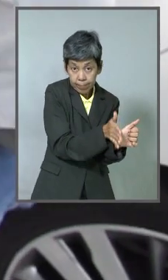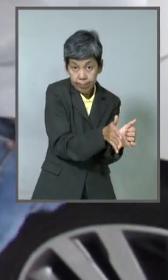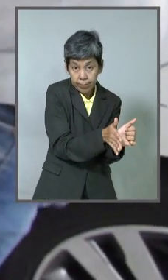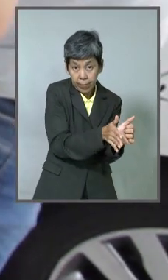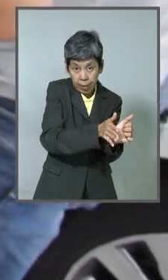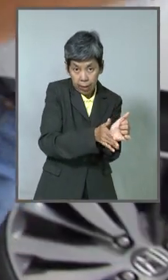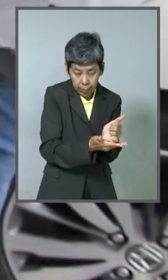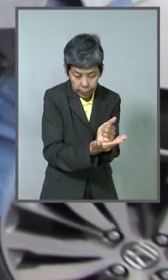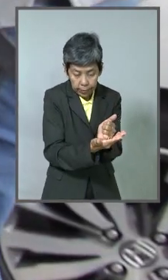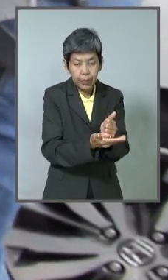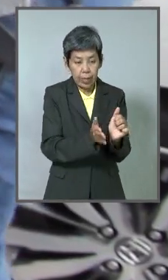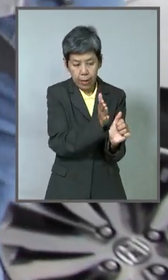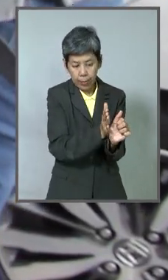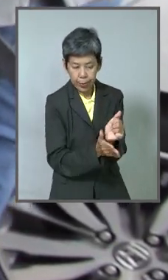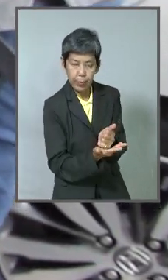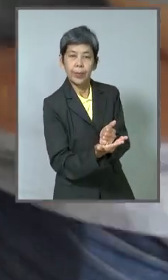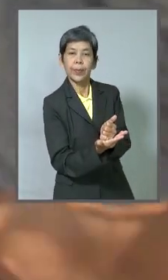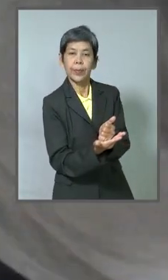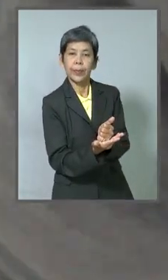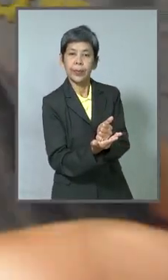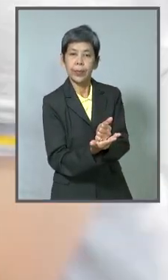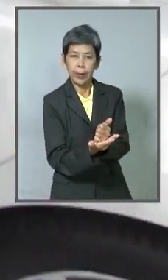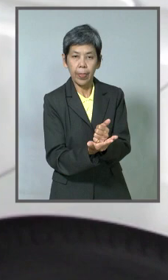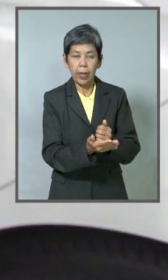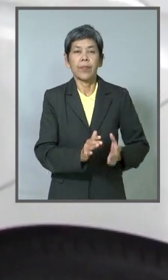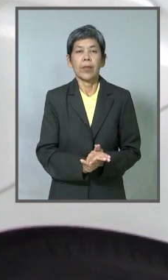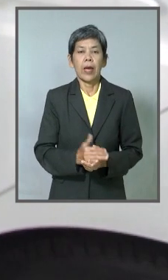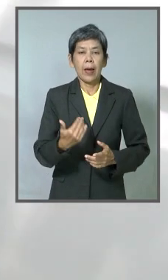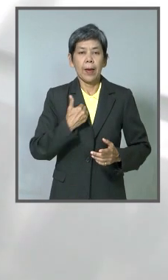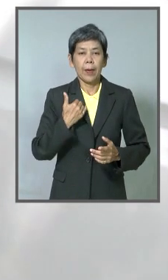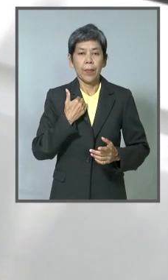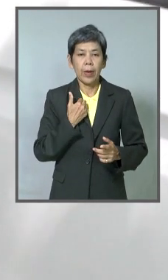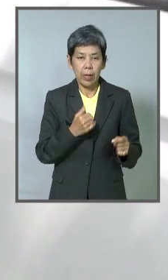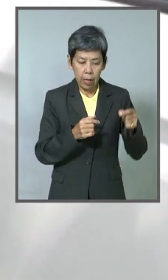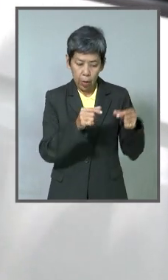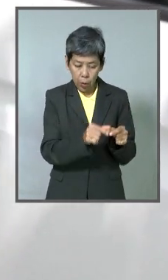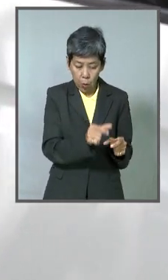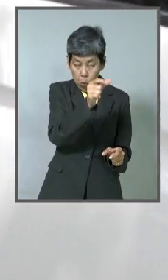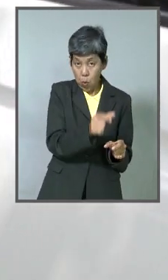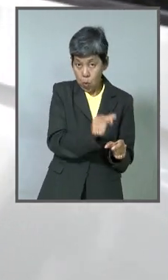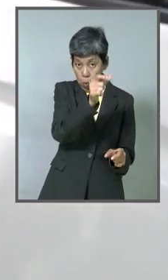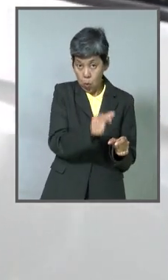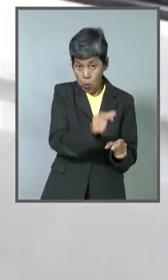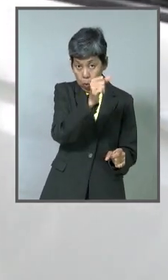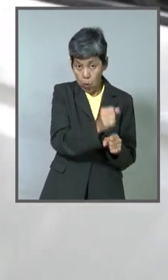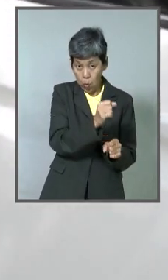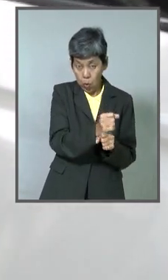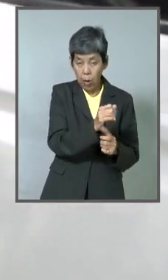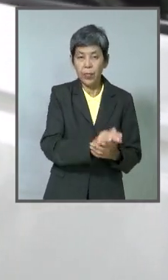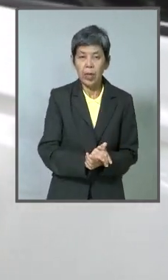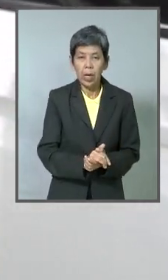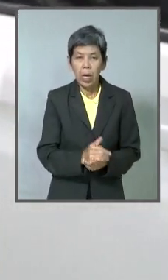ยแล้วก็ส่วนขาสอดใต้ขาผู้ป่วยควายกันนะครับอันนี้ก็จะเป็นมีระดับหู3ระดับนะครับสำหรับ